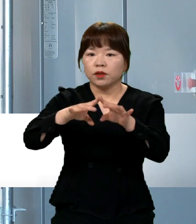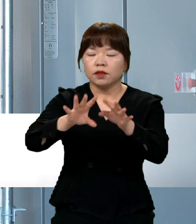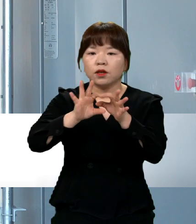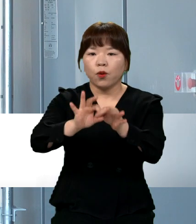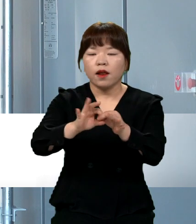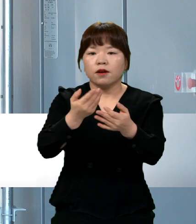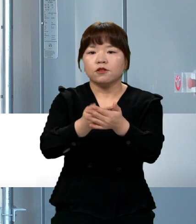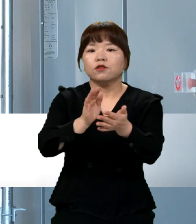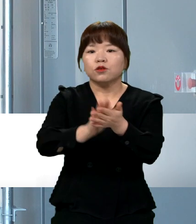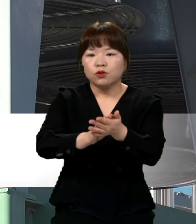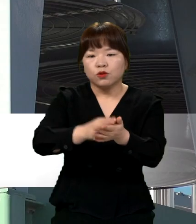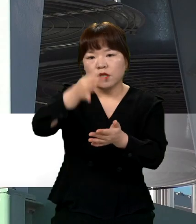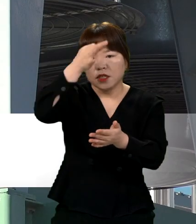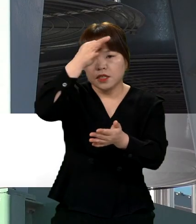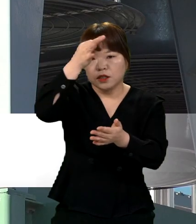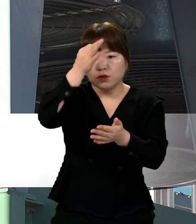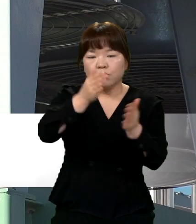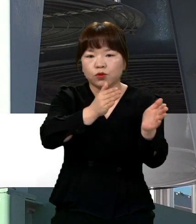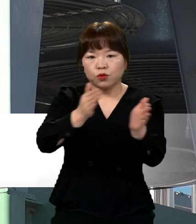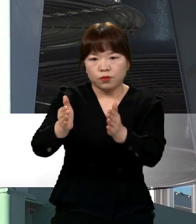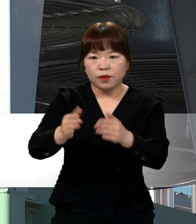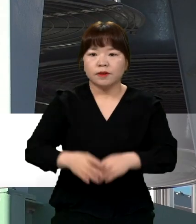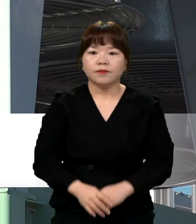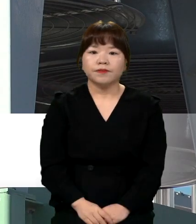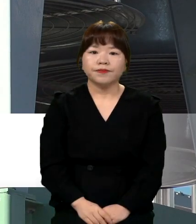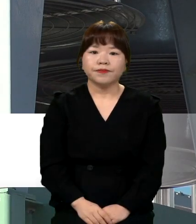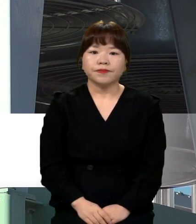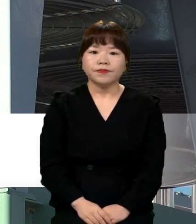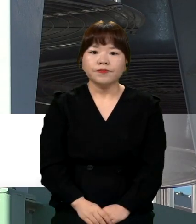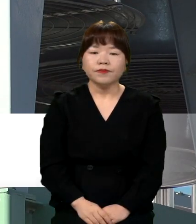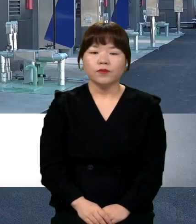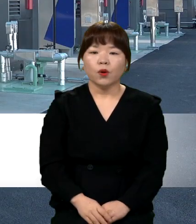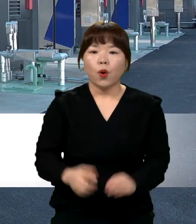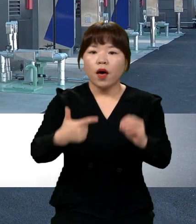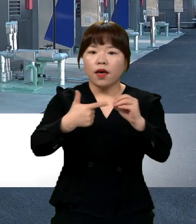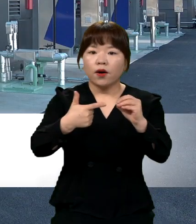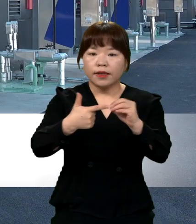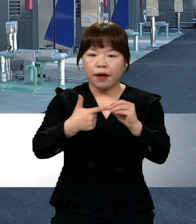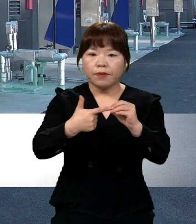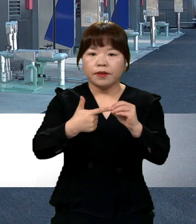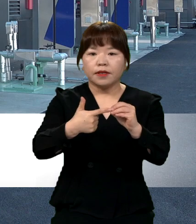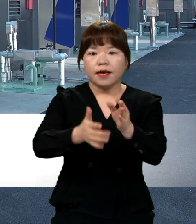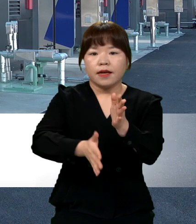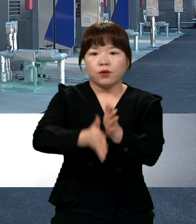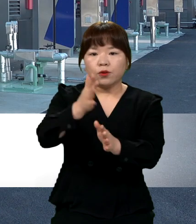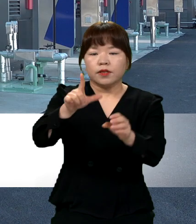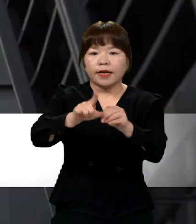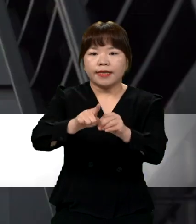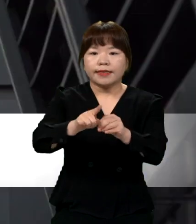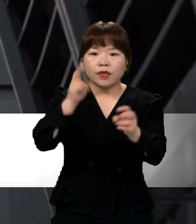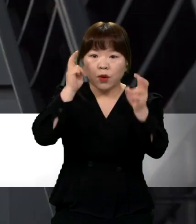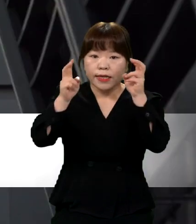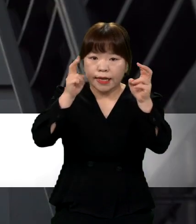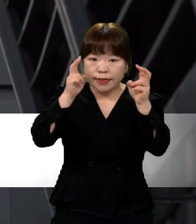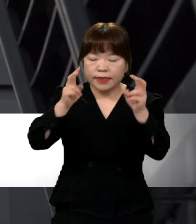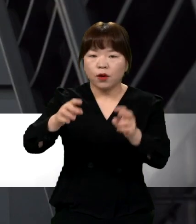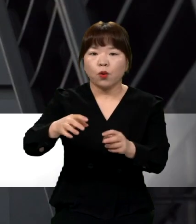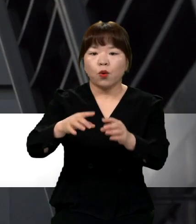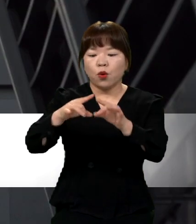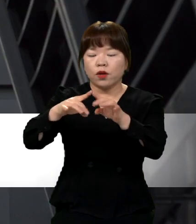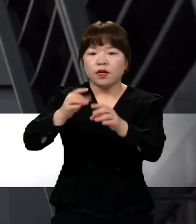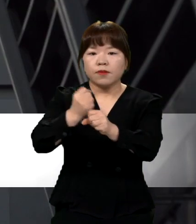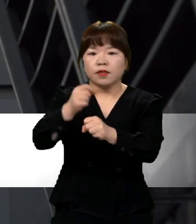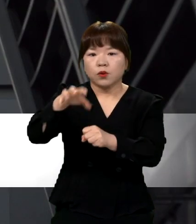클러스터에서 연료전지 유지보수 기술 확립에 나섭니다. 또 영남에너지 서비스는 발전소와 발전소